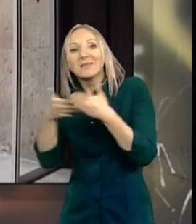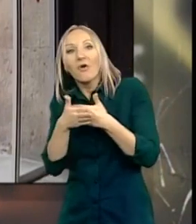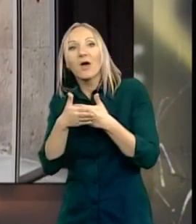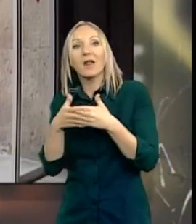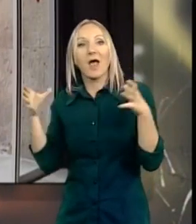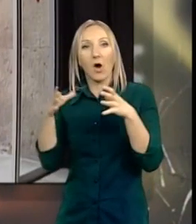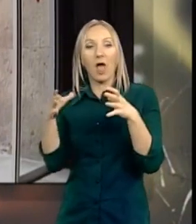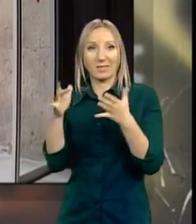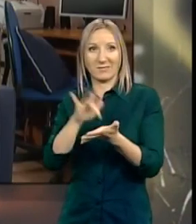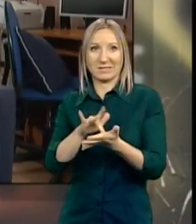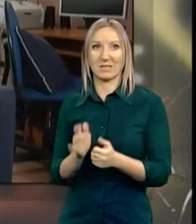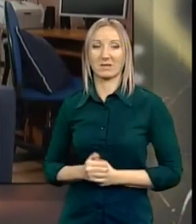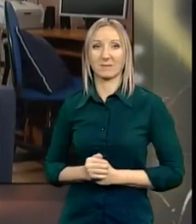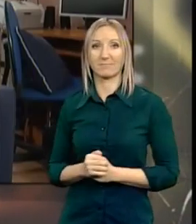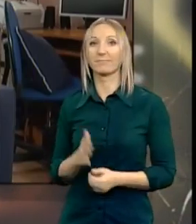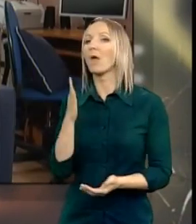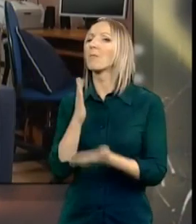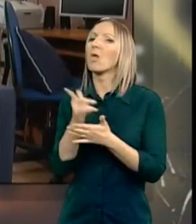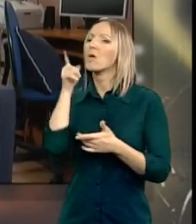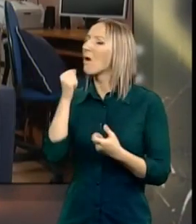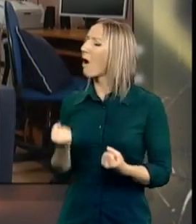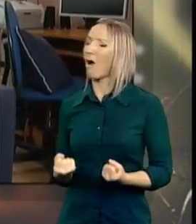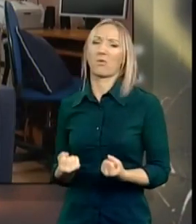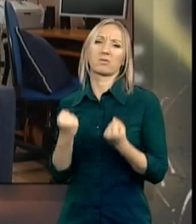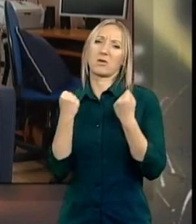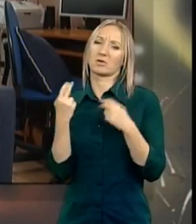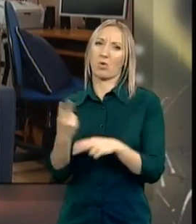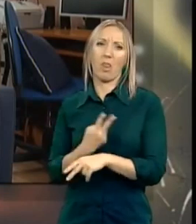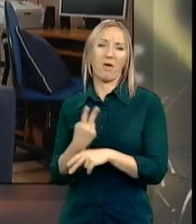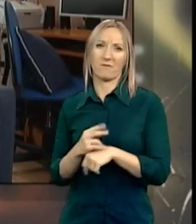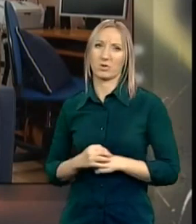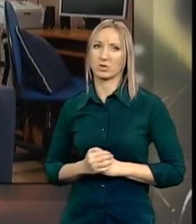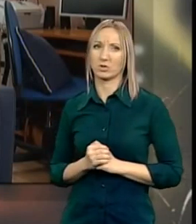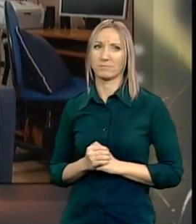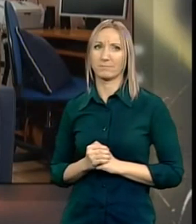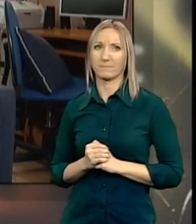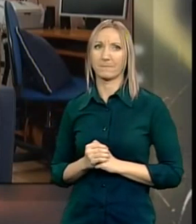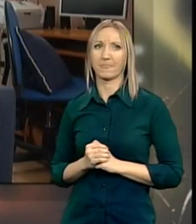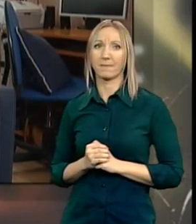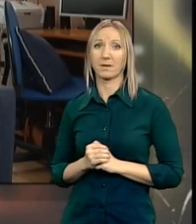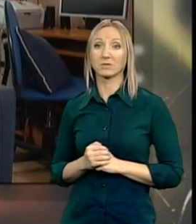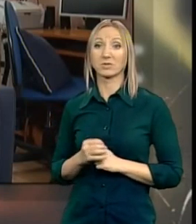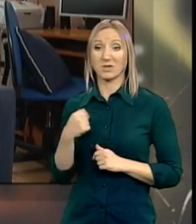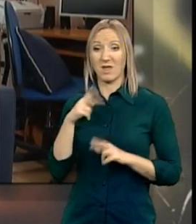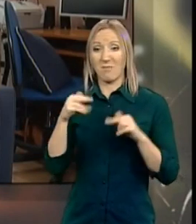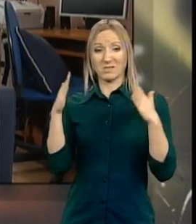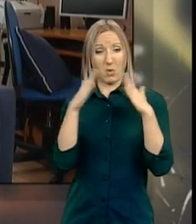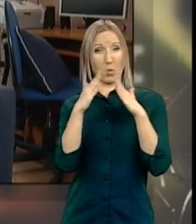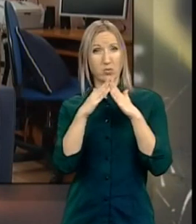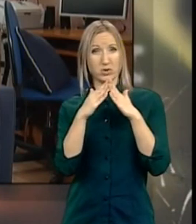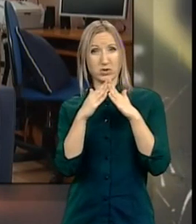centar, mislim. Bilo je se jako teško naći. Mislim, kad dođete iz jedne kućne atmosfere